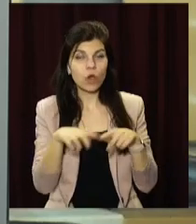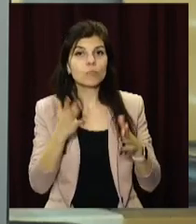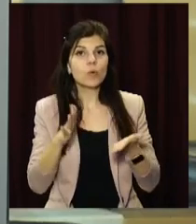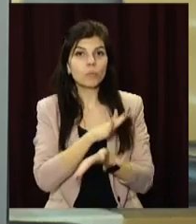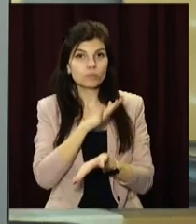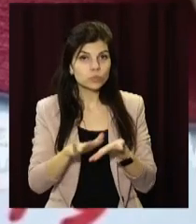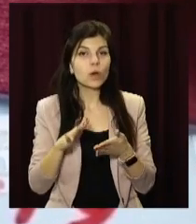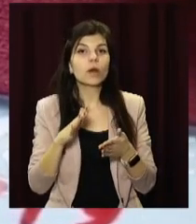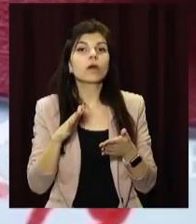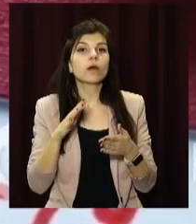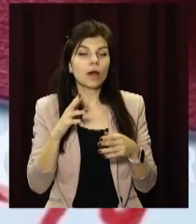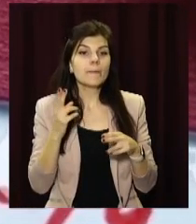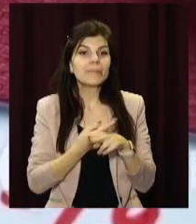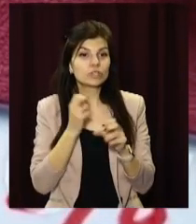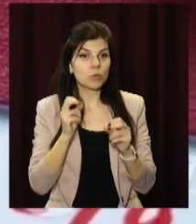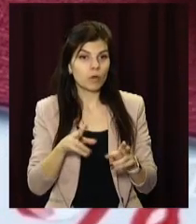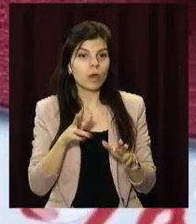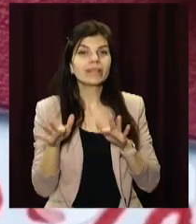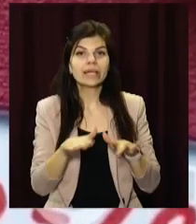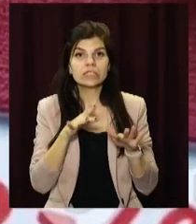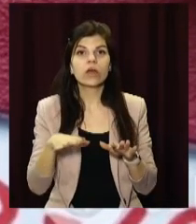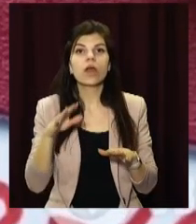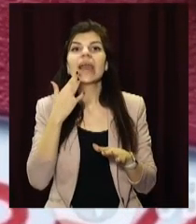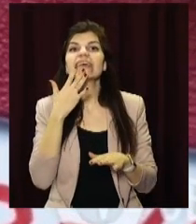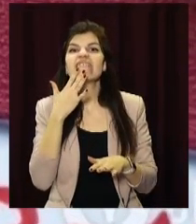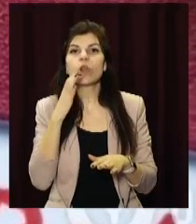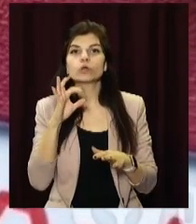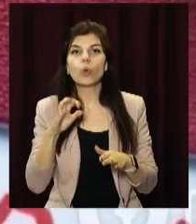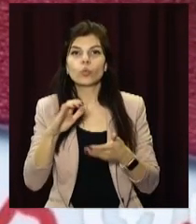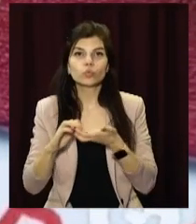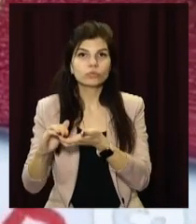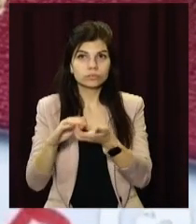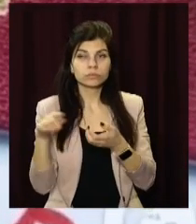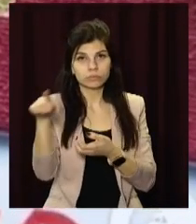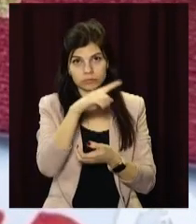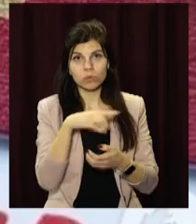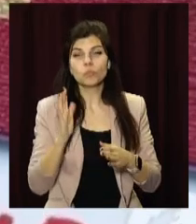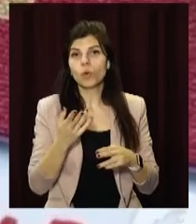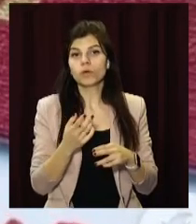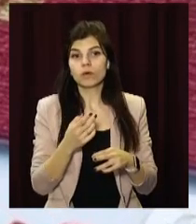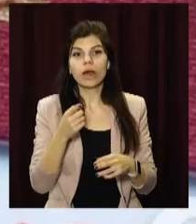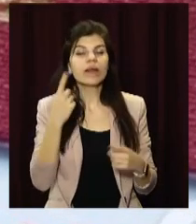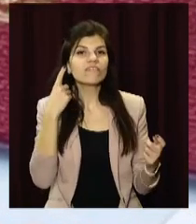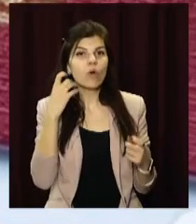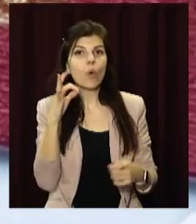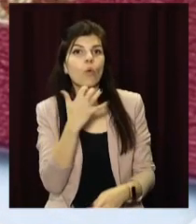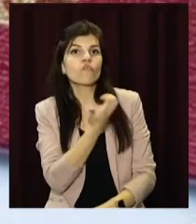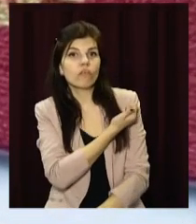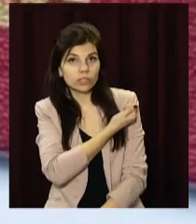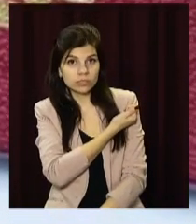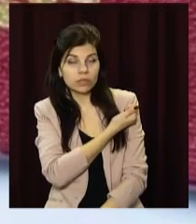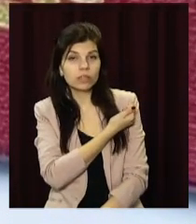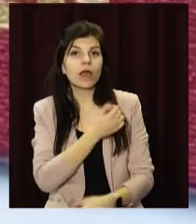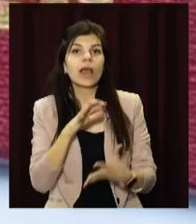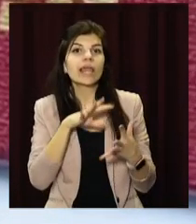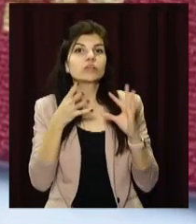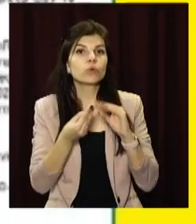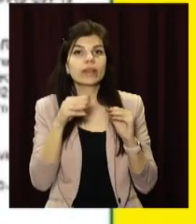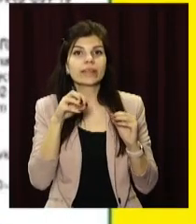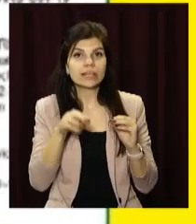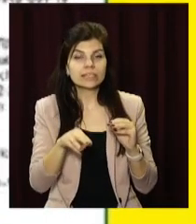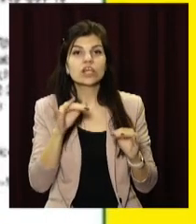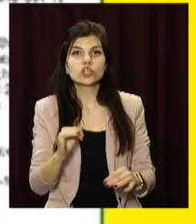безкоштовним, безпечним і діятиме в усіх країнах-членах Євросоюзу. У ньому будуть дані про вакцинацію, результат